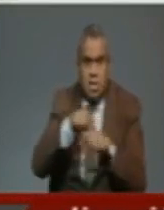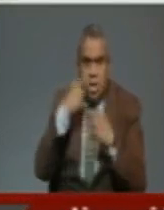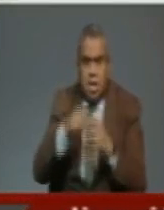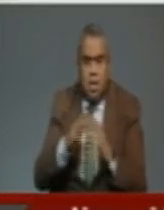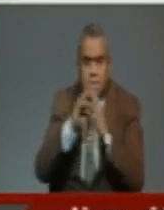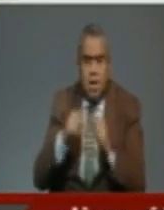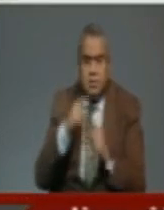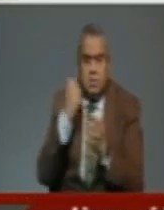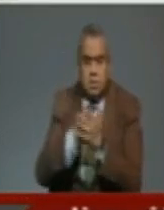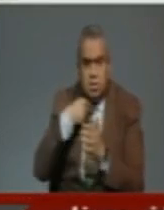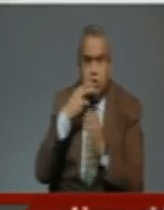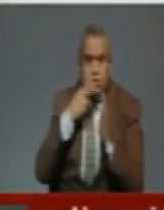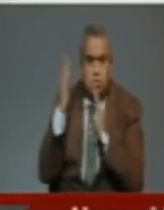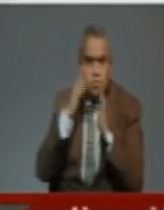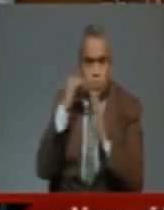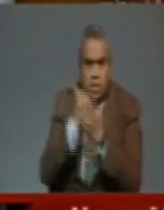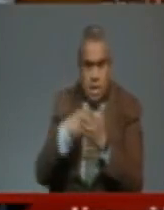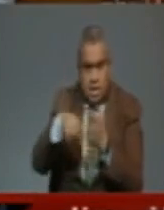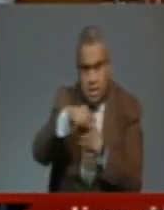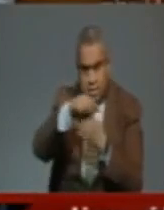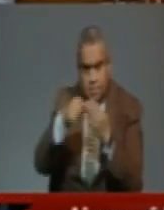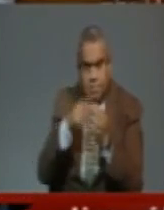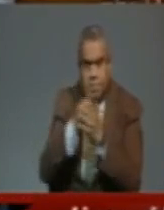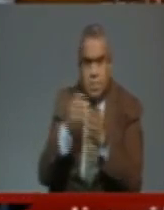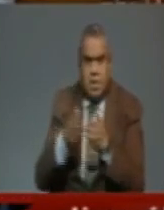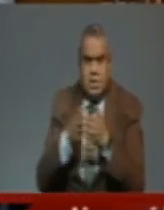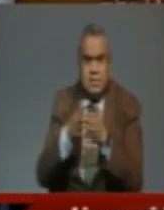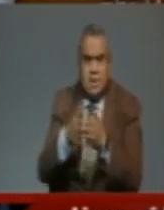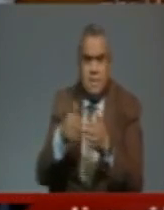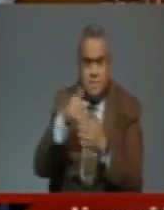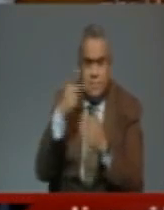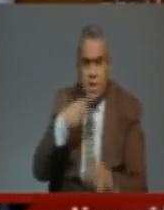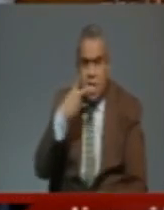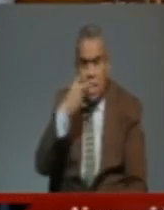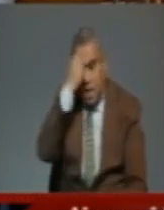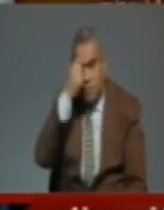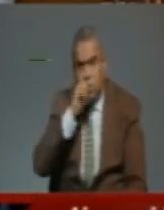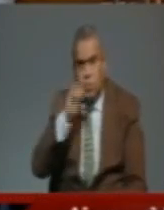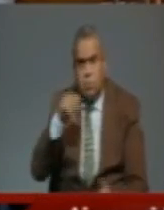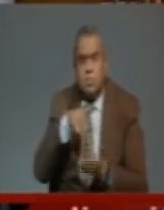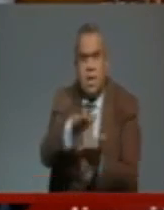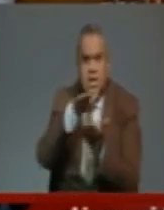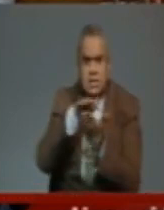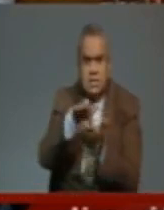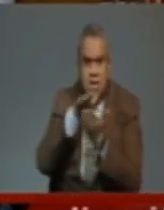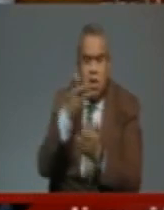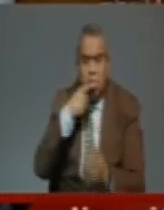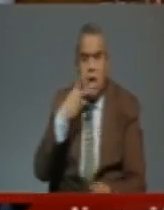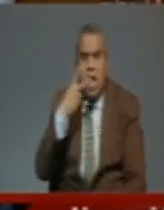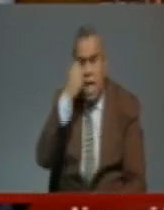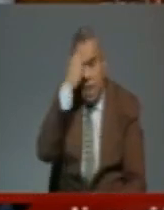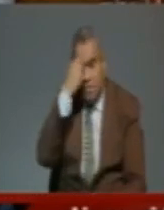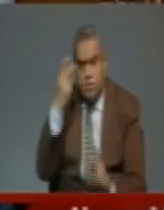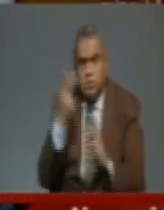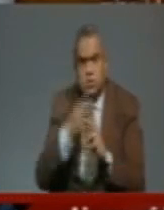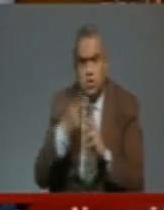السعوديه. الاثنين سفينه دول الواحده يا فندم تقدر تشيل 2500 شاحنه و 60,000 راكب. الاثنين يا فندم